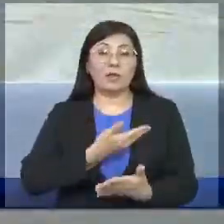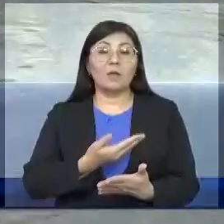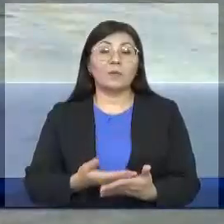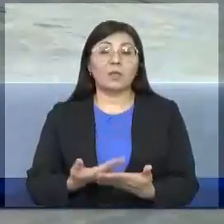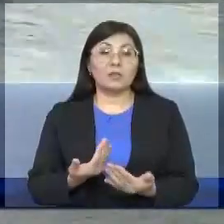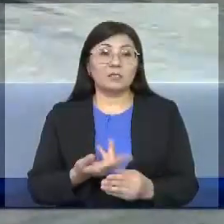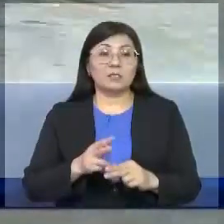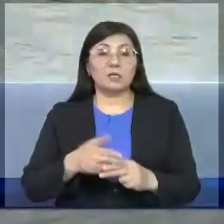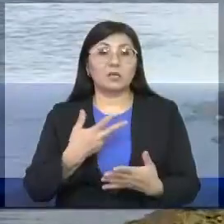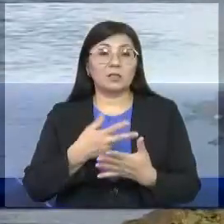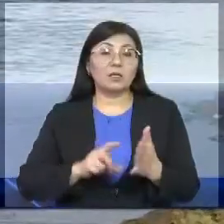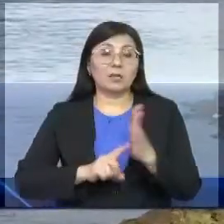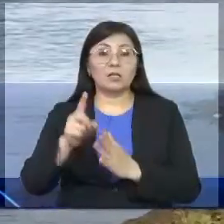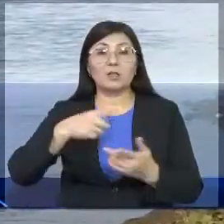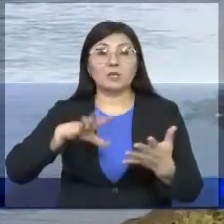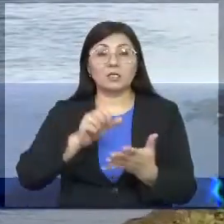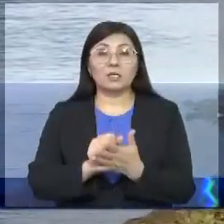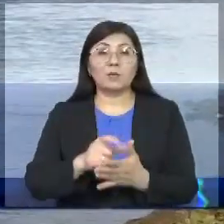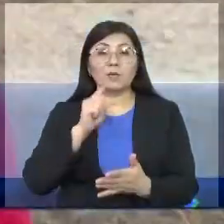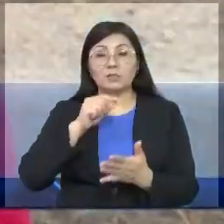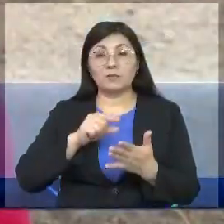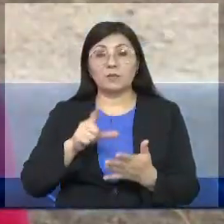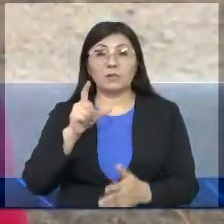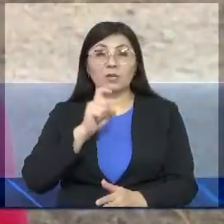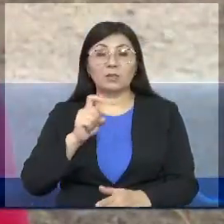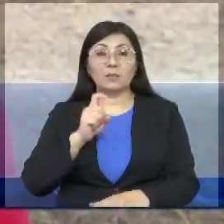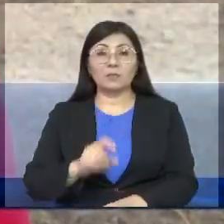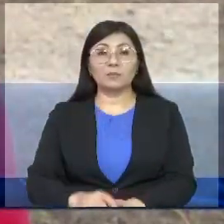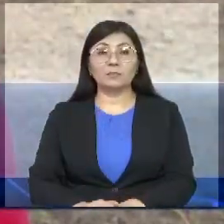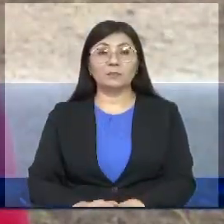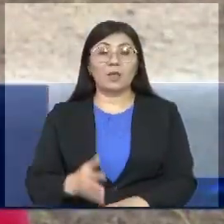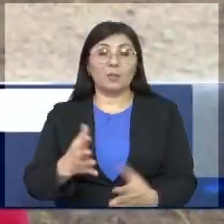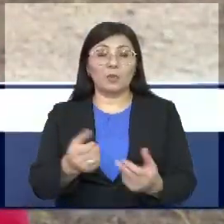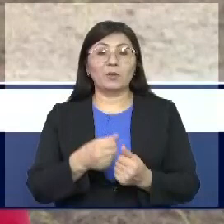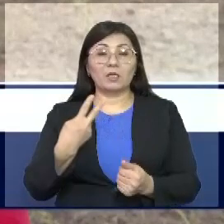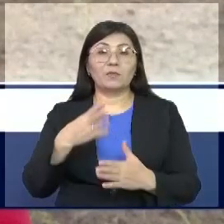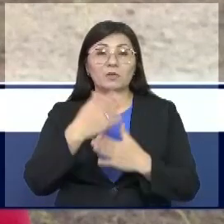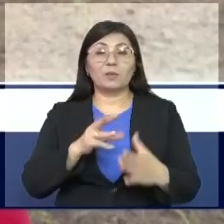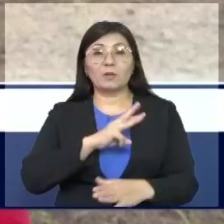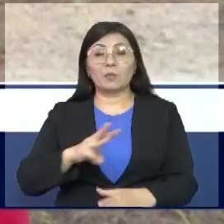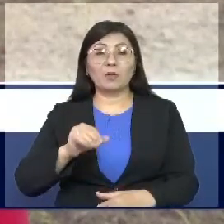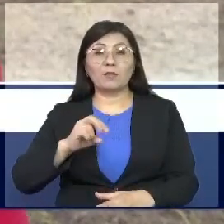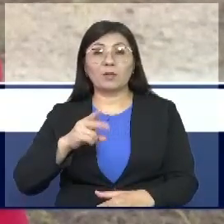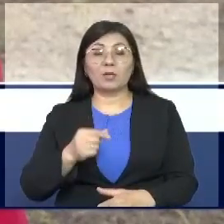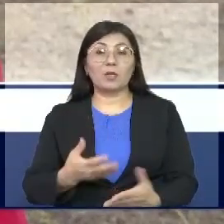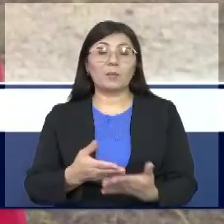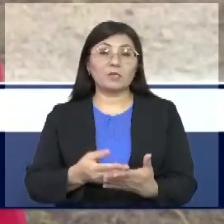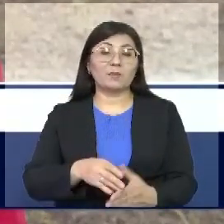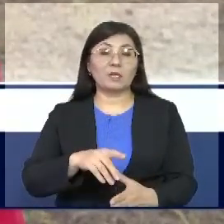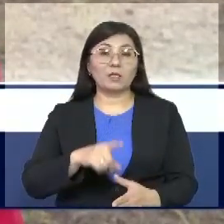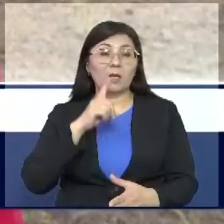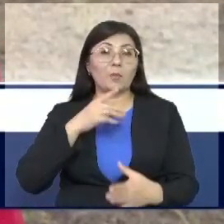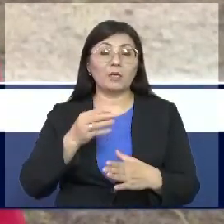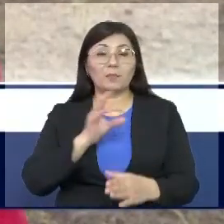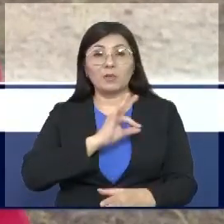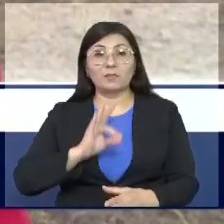Сейчас в птичнике семьи есть гуси, утки и куры разных пород. Мы получили 2,5 миллиона тенге под выгодный процент. В